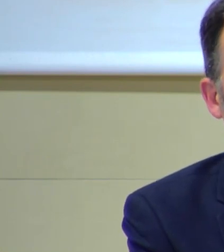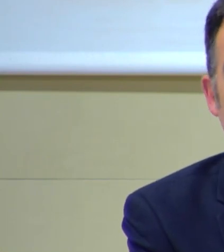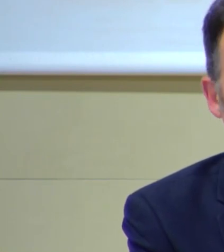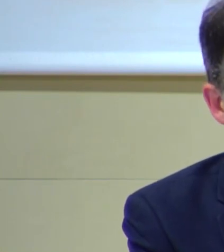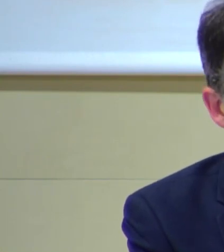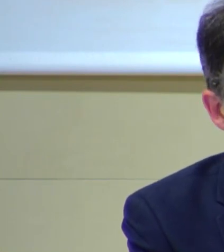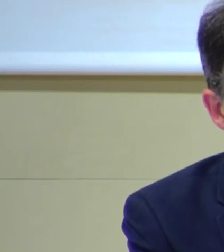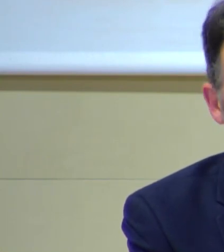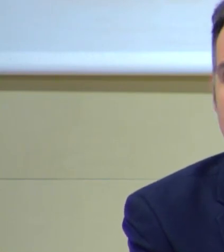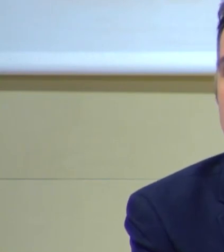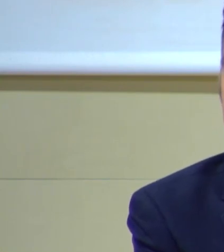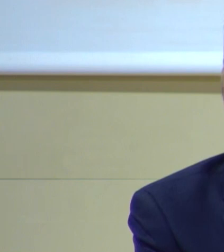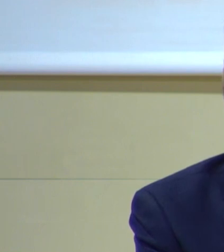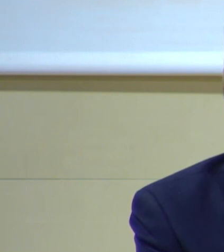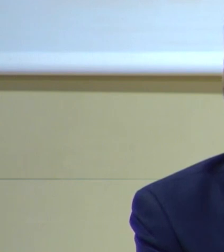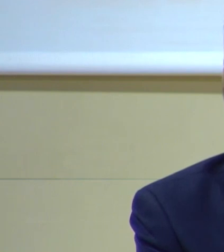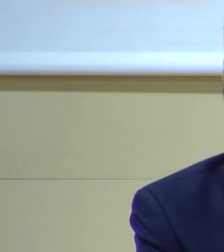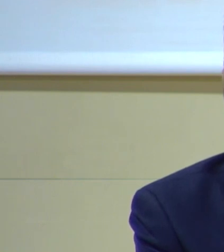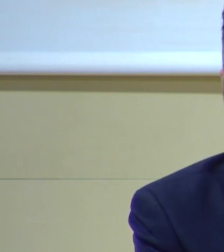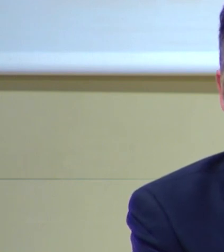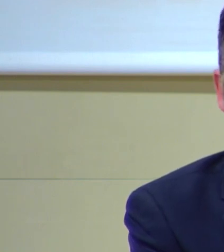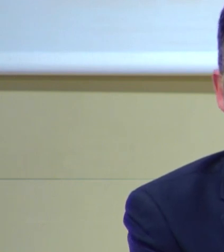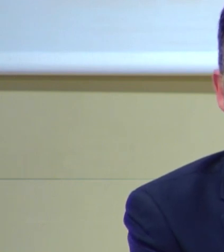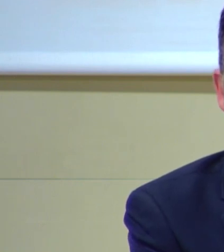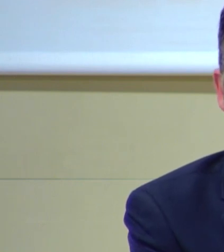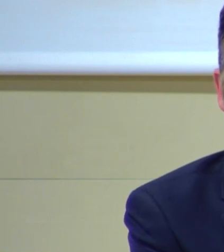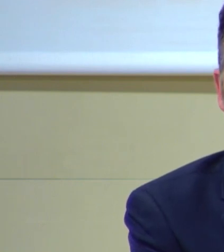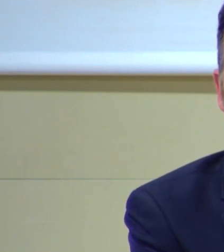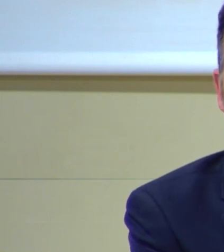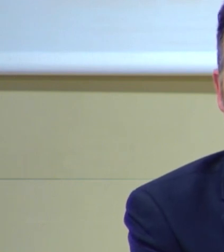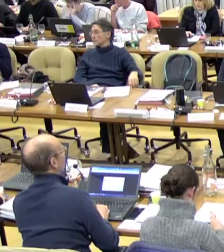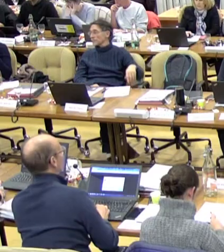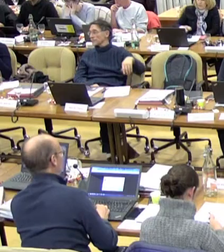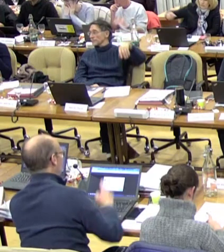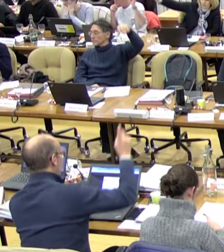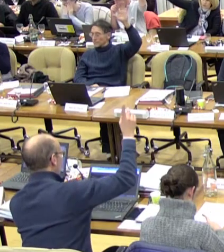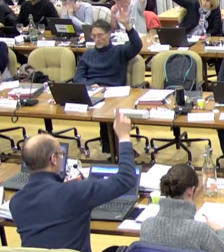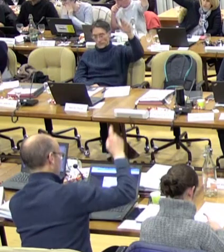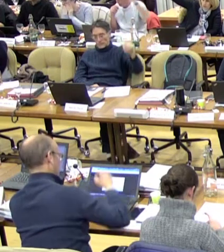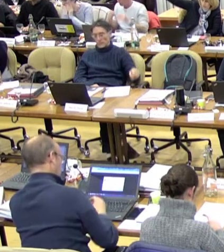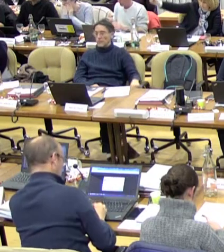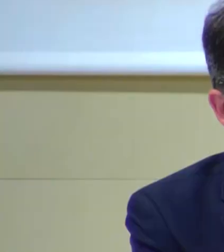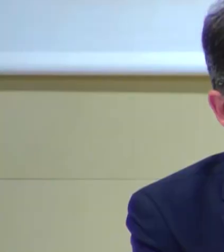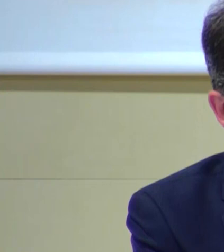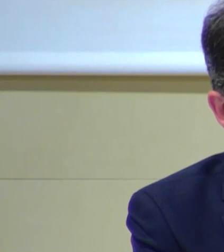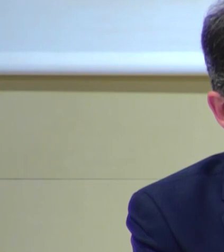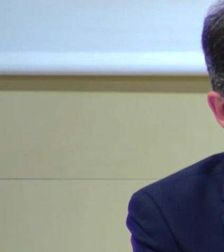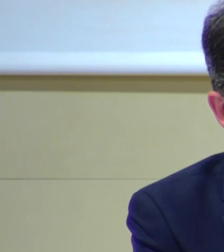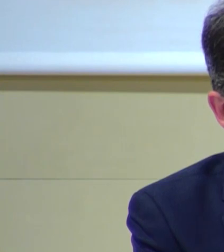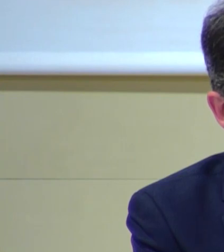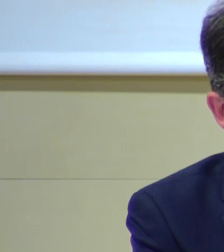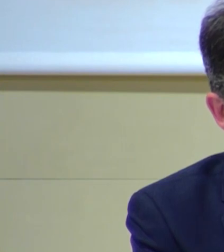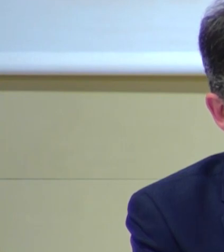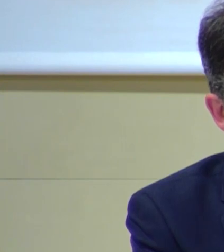jardins potagers et les jardins fruitiers qui ne prend pas part au vote qui s'abstient qui votent contre qui votent pour unanimité des libérations adopté